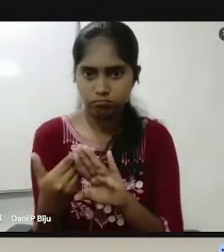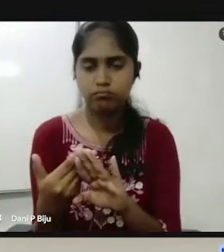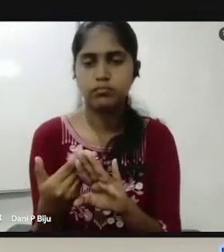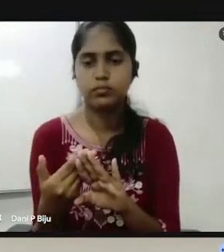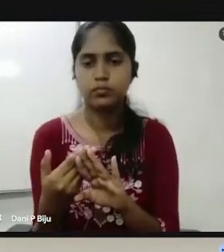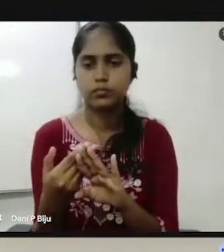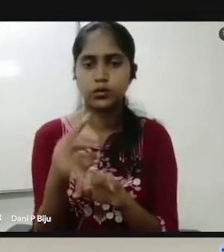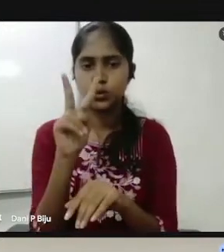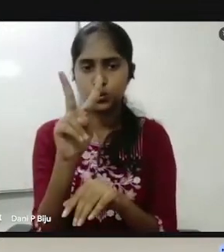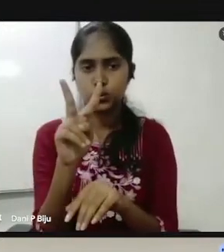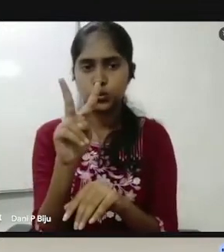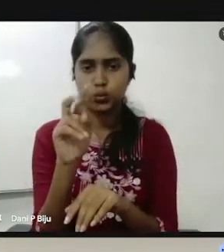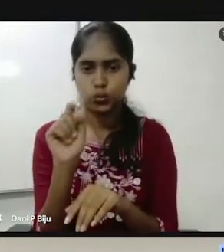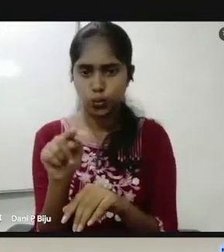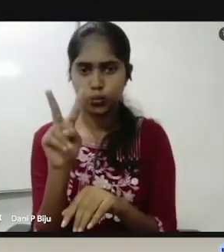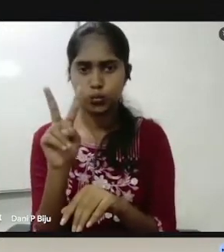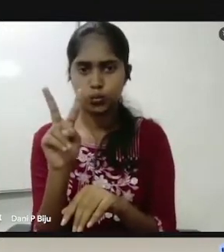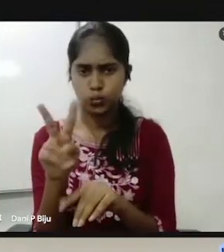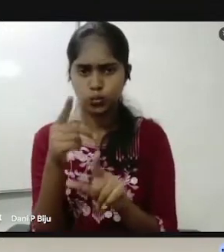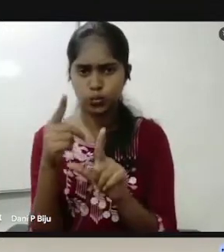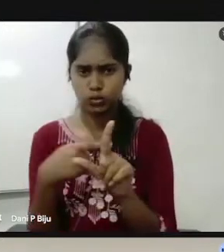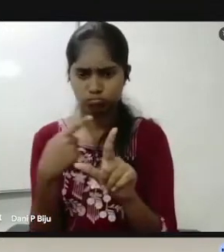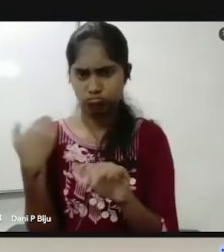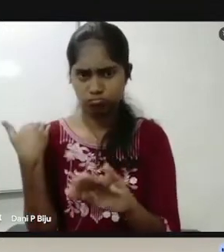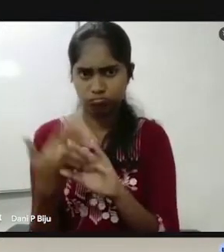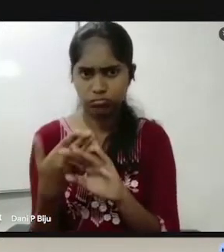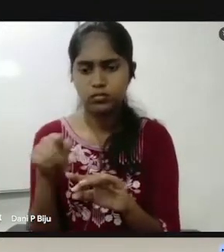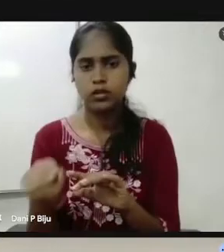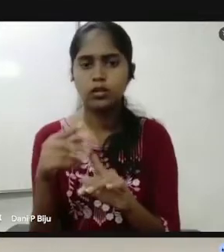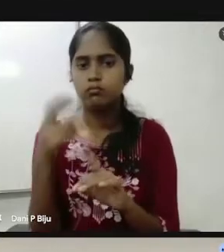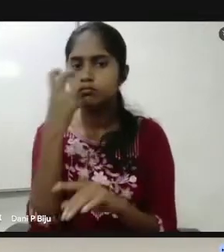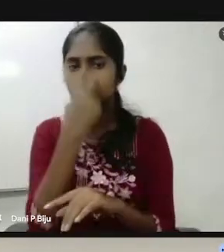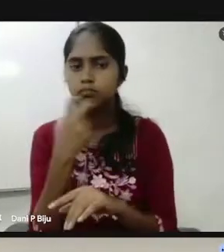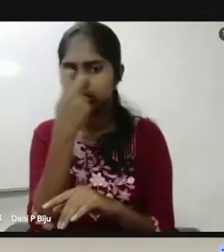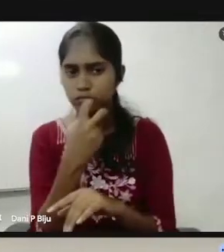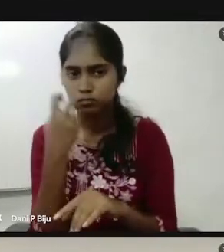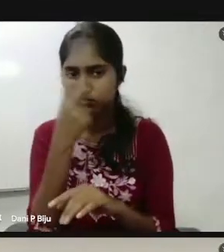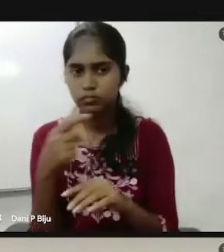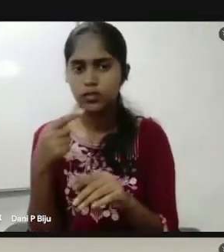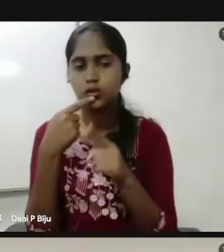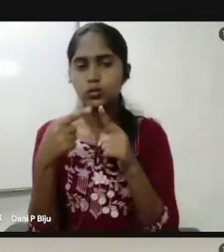he had hearing impairment too. So speech therapyയുടെ കൂടെ AC ചെയ്യാൻ പറ്റുമോ? താഴോട്ടുണ്ട്.